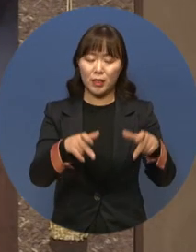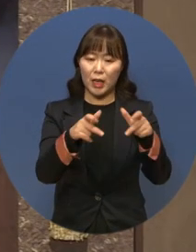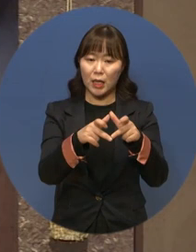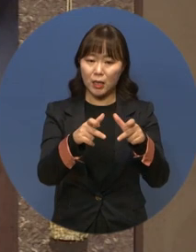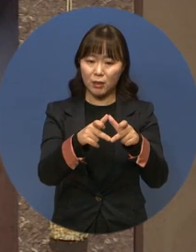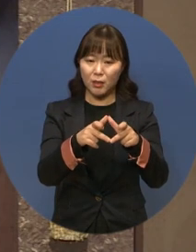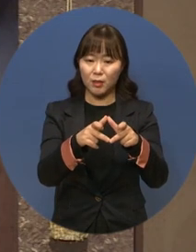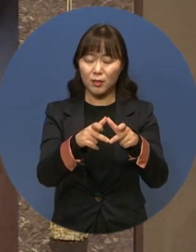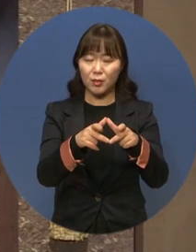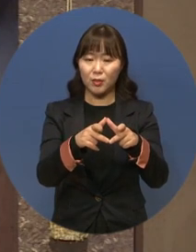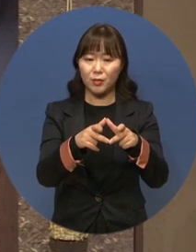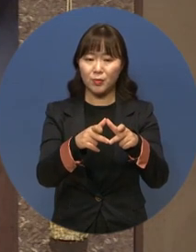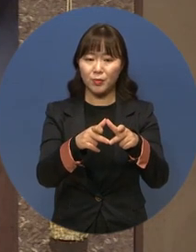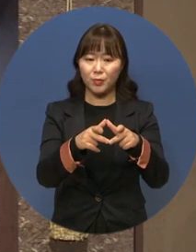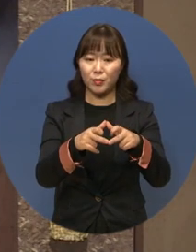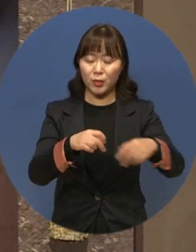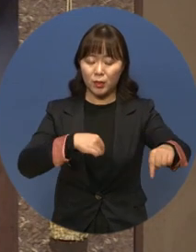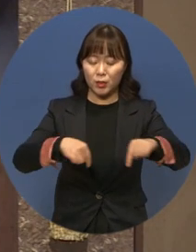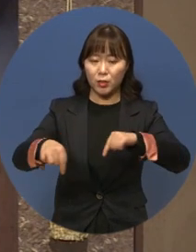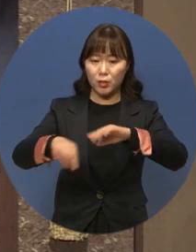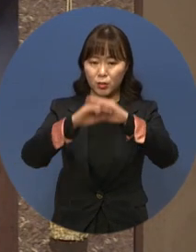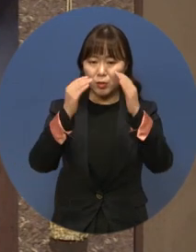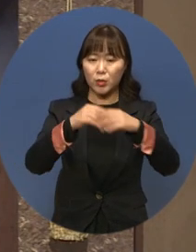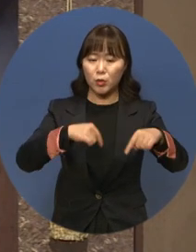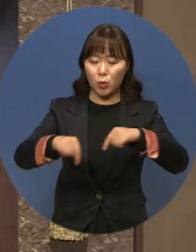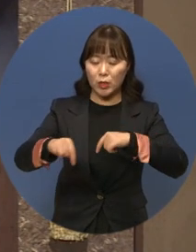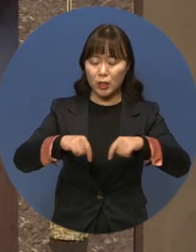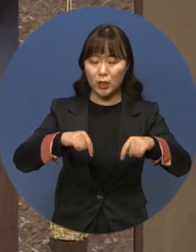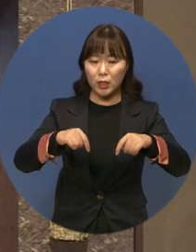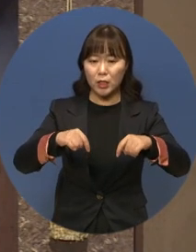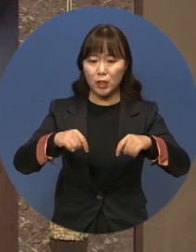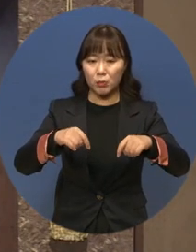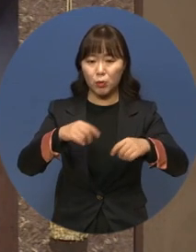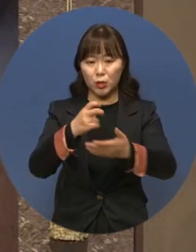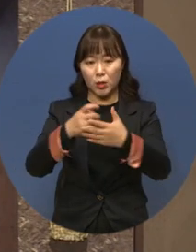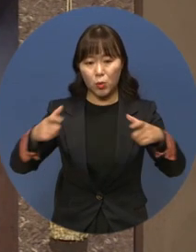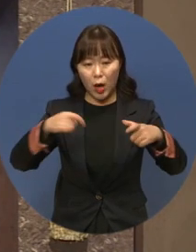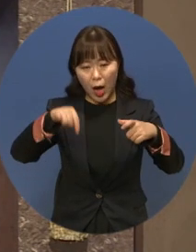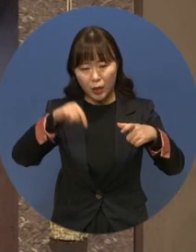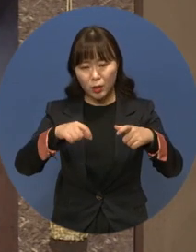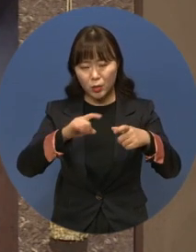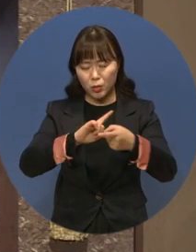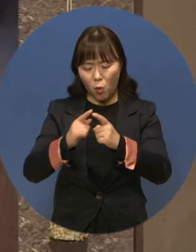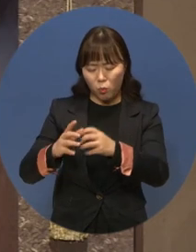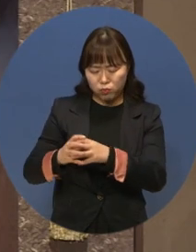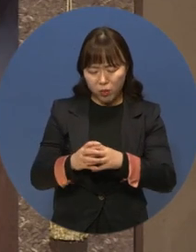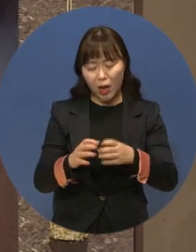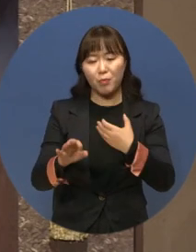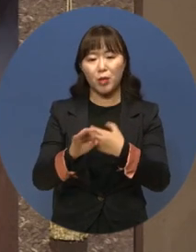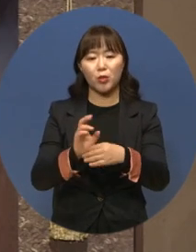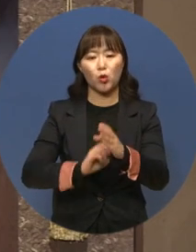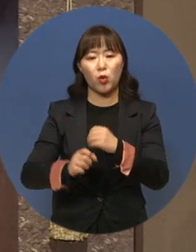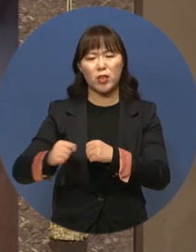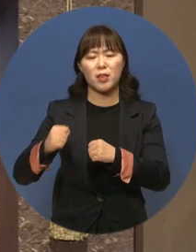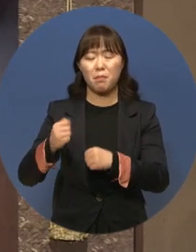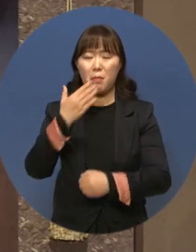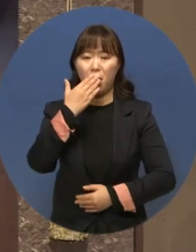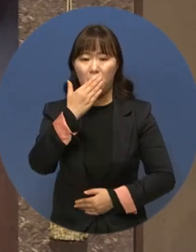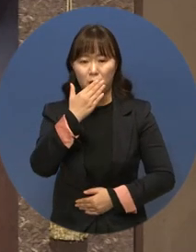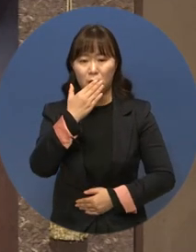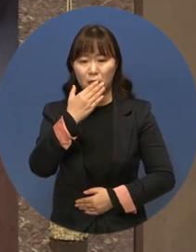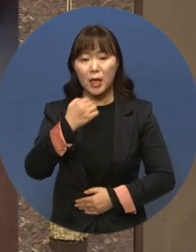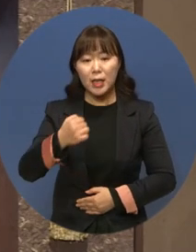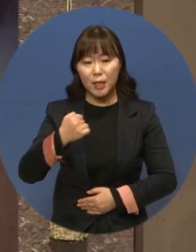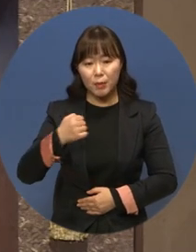장애인들이 이 정치 제도권 안에서 꼭 똘똘 뭉치게 되면은 더 큰 힘을 발휘할 수 있고 그